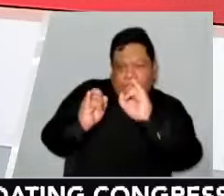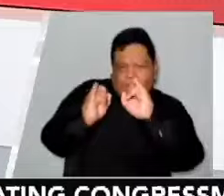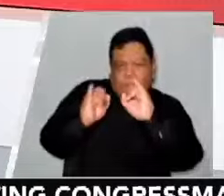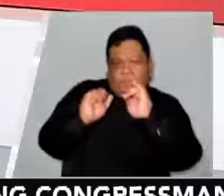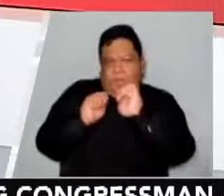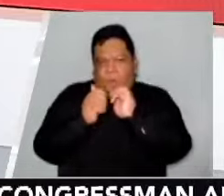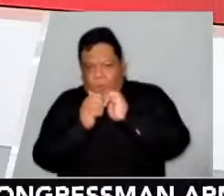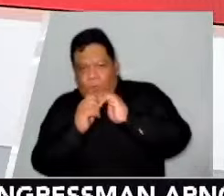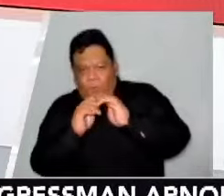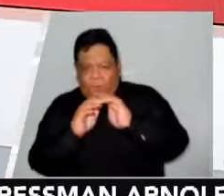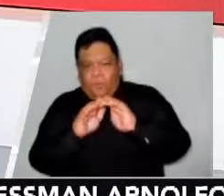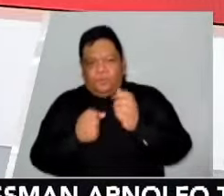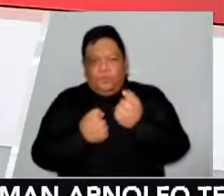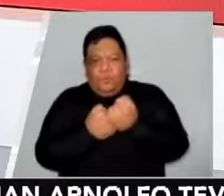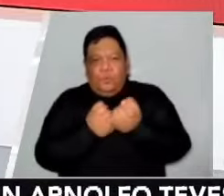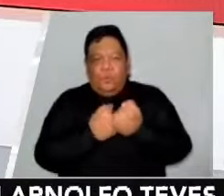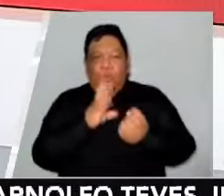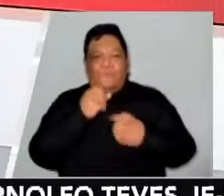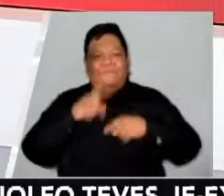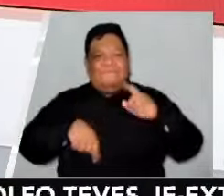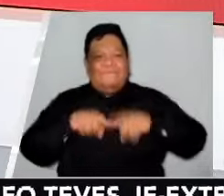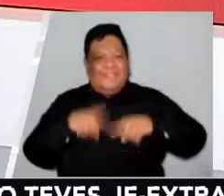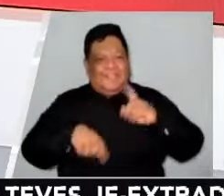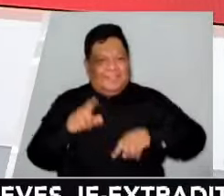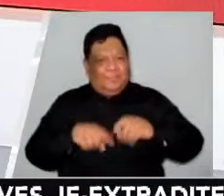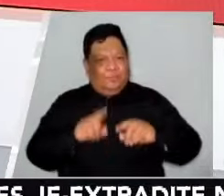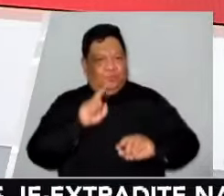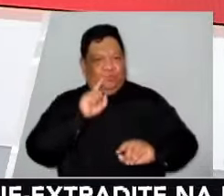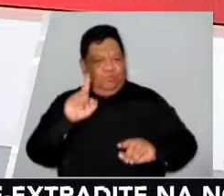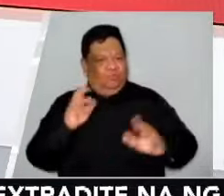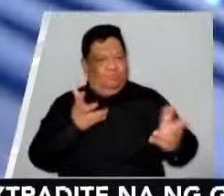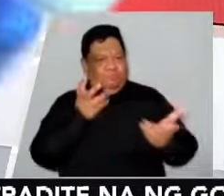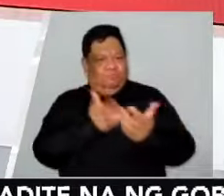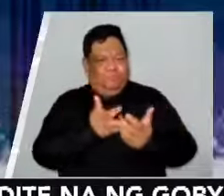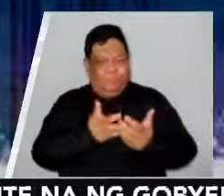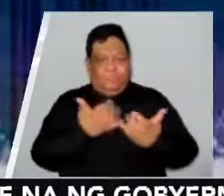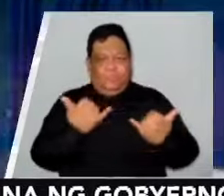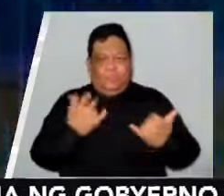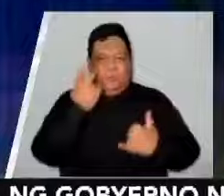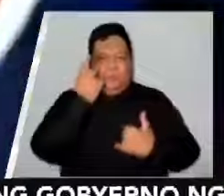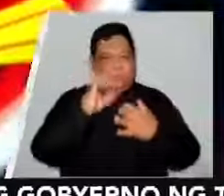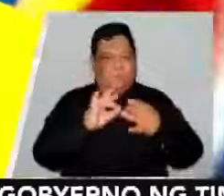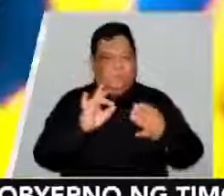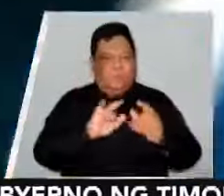mga kaibigan ito ang real deal. Usuan na yan sa report ni Joseph Moro.